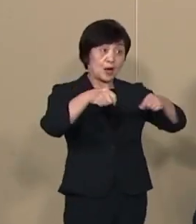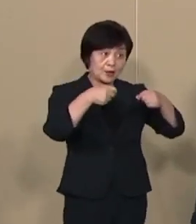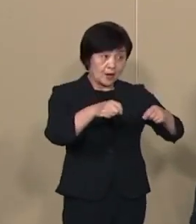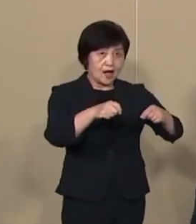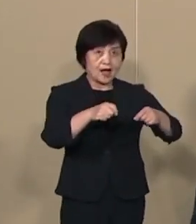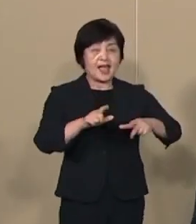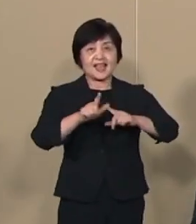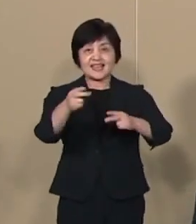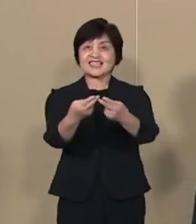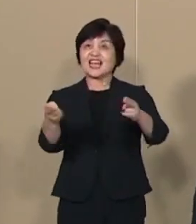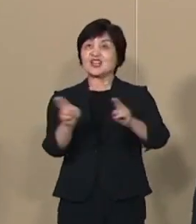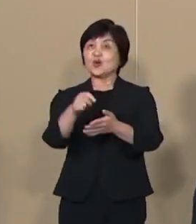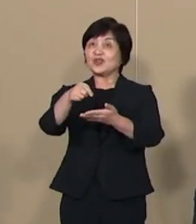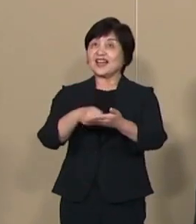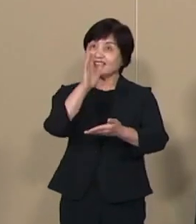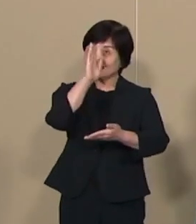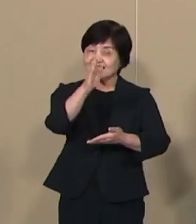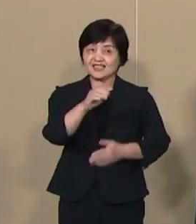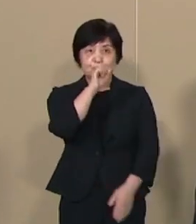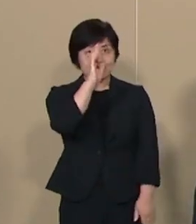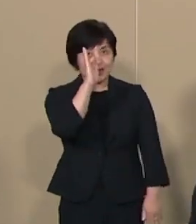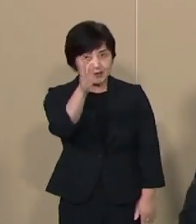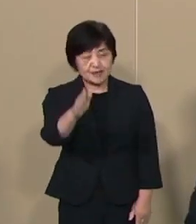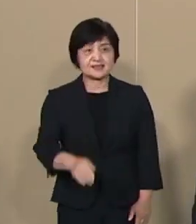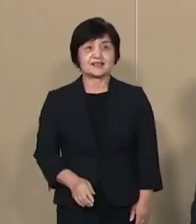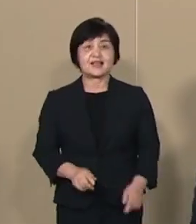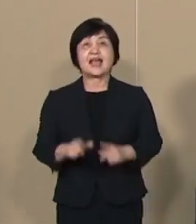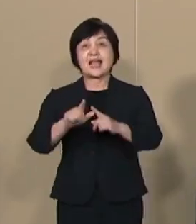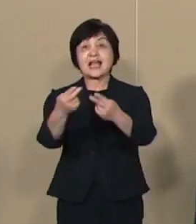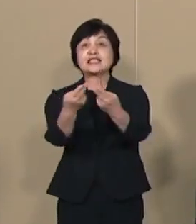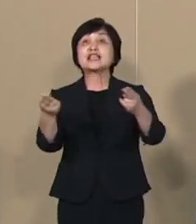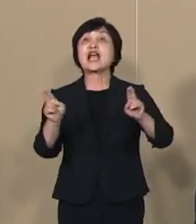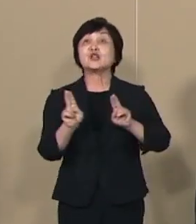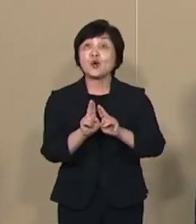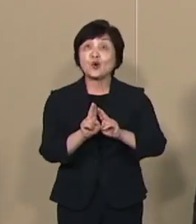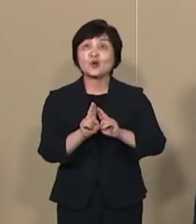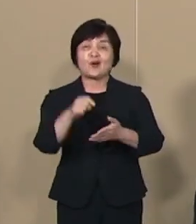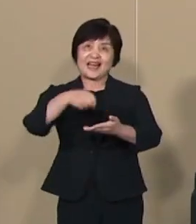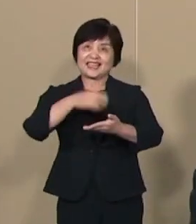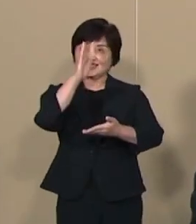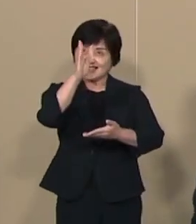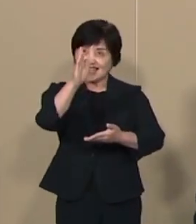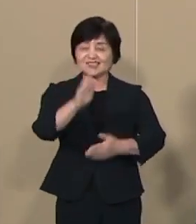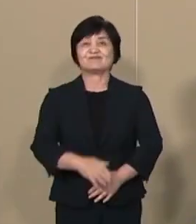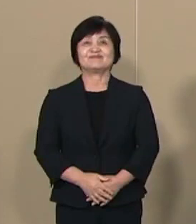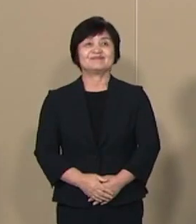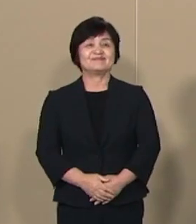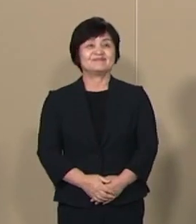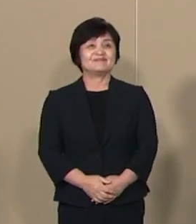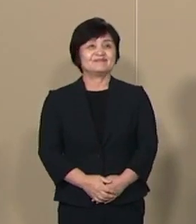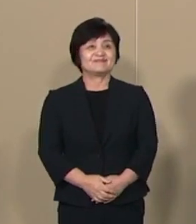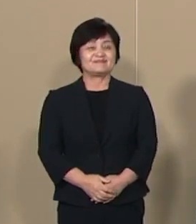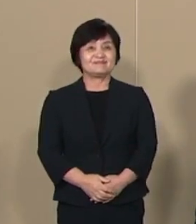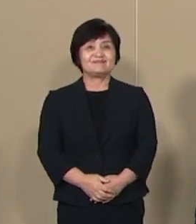nhk nhk と書いてくださいよろしくお願いしますテレビドガッチねはいメイジ系とお願いそうですねはいよろしいいます